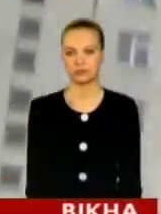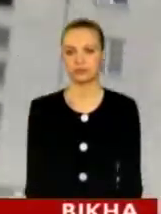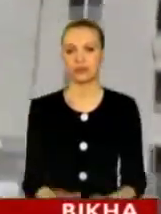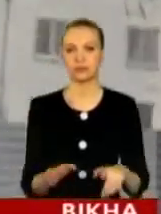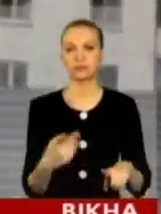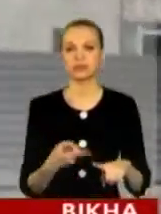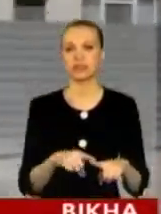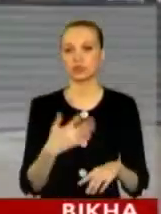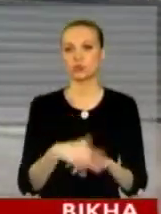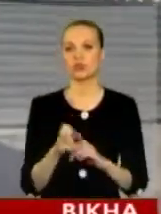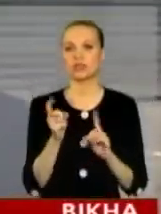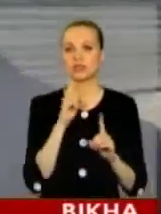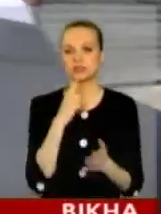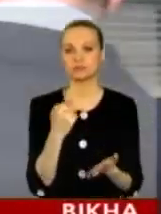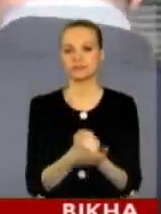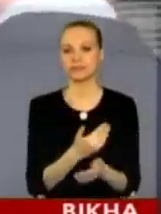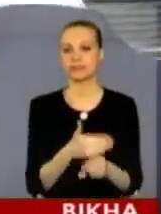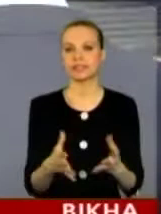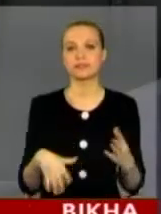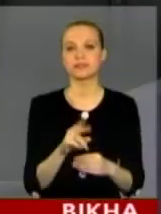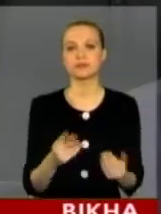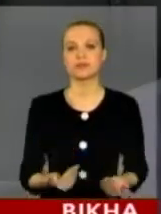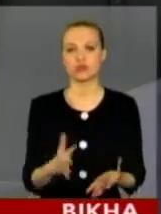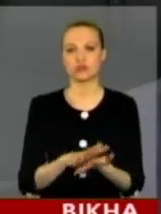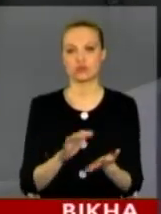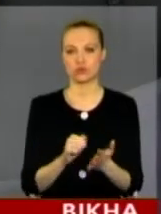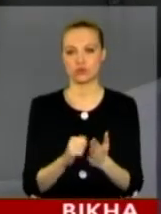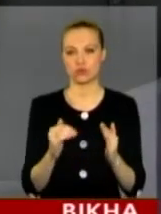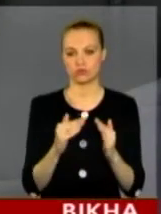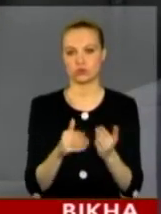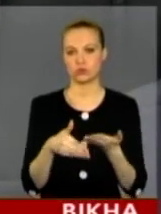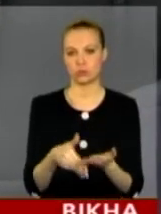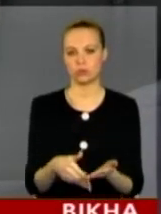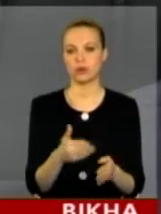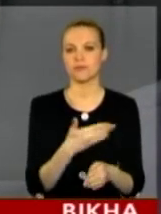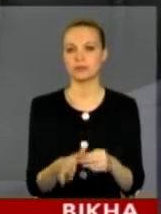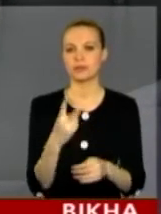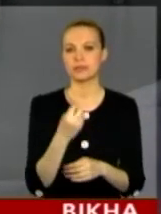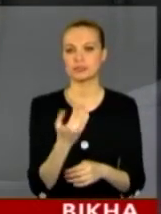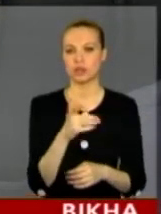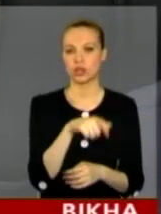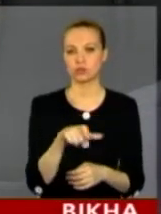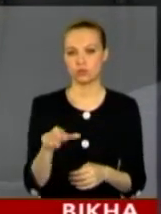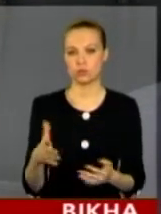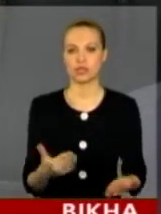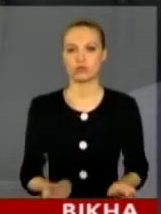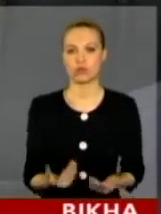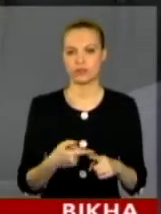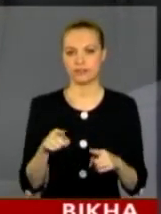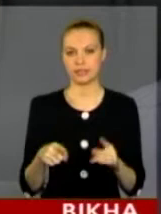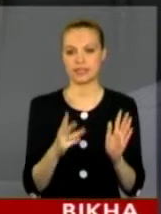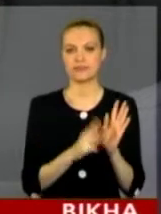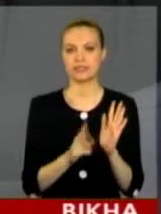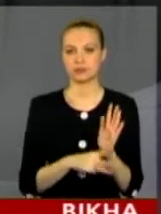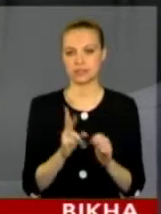Після цього вже на засіданні ухвалили виділити всім мешканцям зруйнованого будинку допомогу. Виділити 215 особам, які проживали у цих